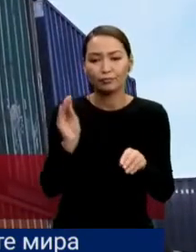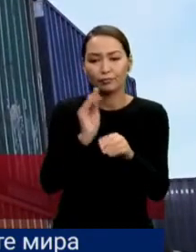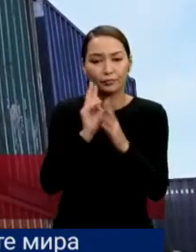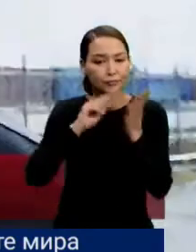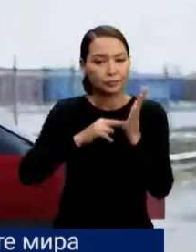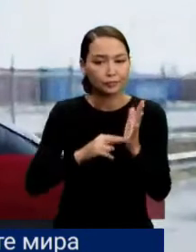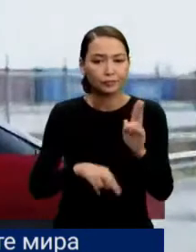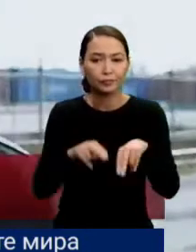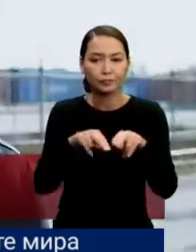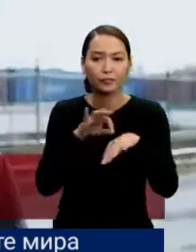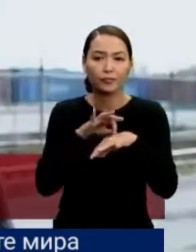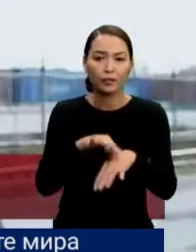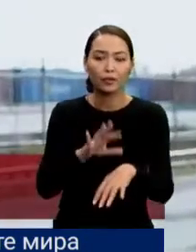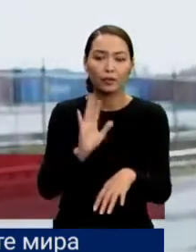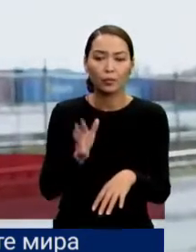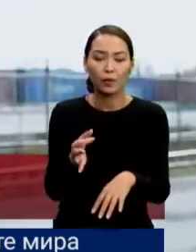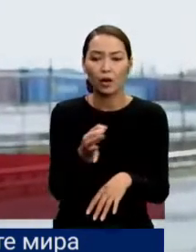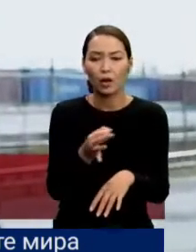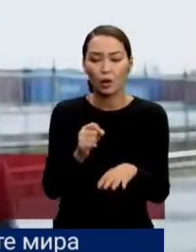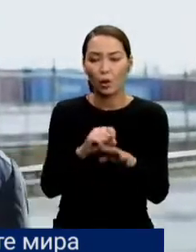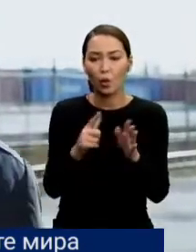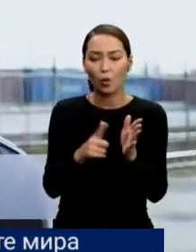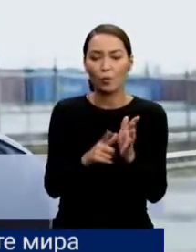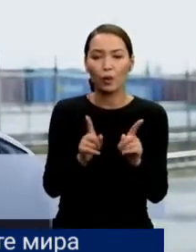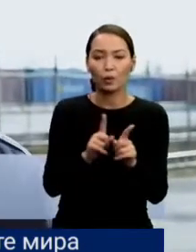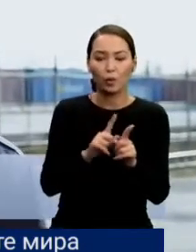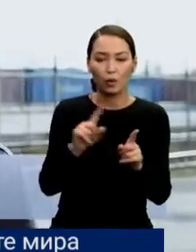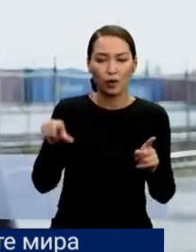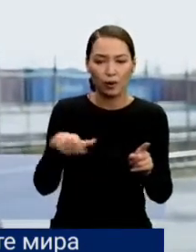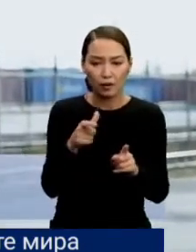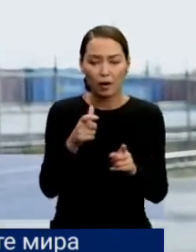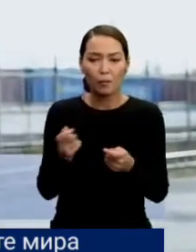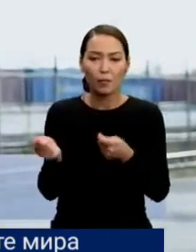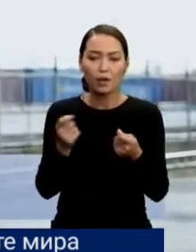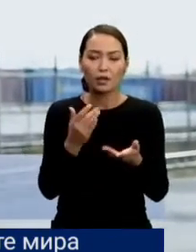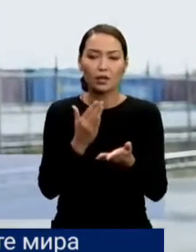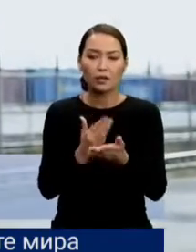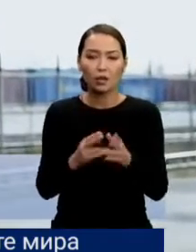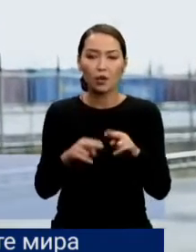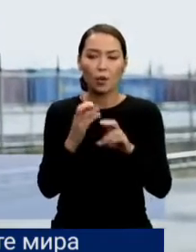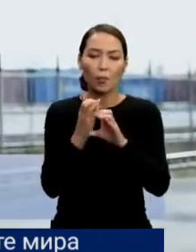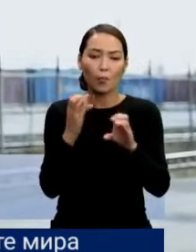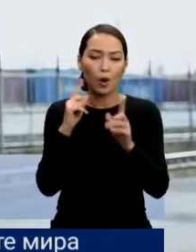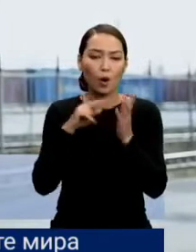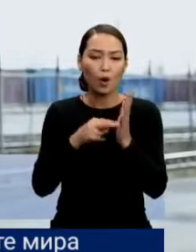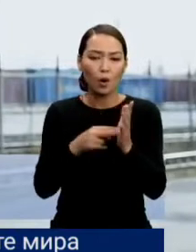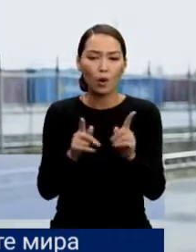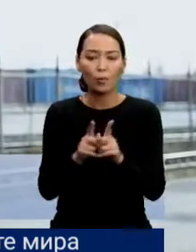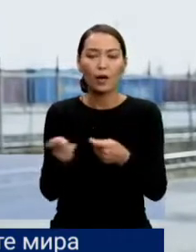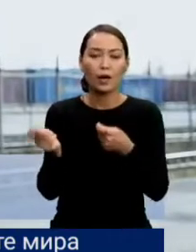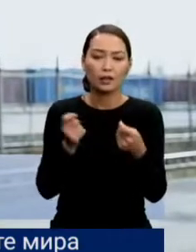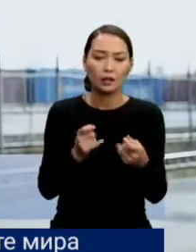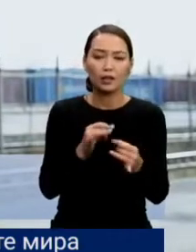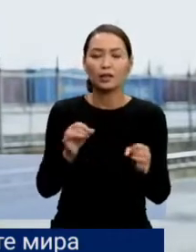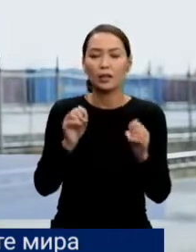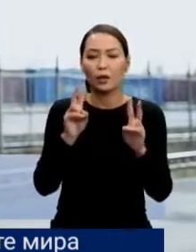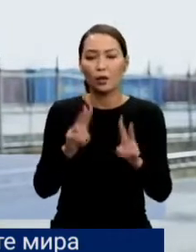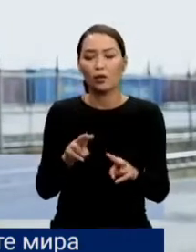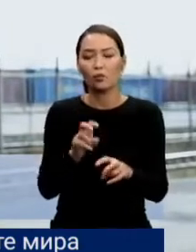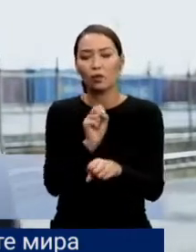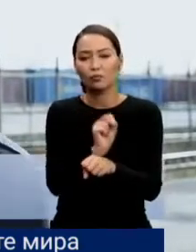отыр. Аумақта 17 кірме жол бар. Терминал ірі тоннажды контейнерлерді тиеуге, түсіруге және сұрыптауға арналған